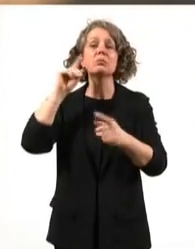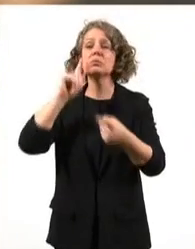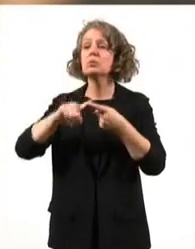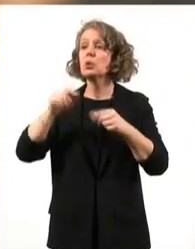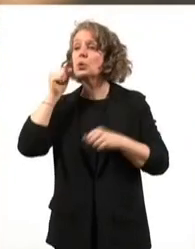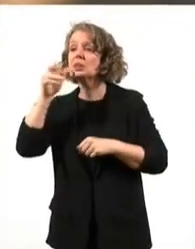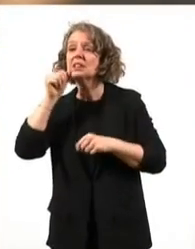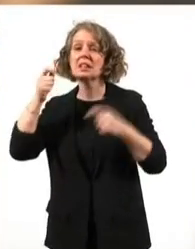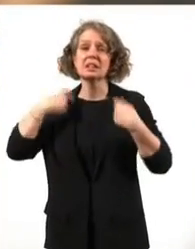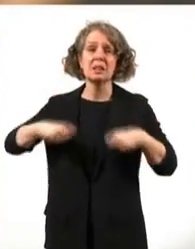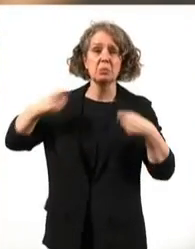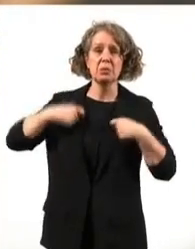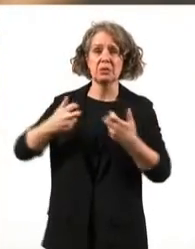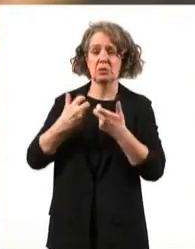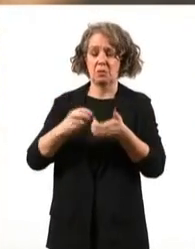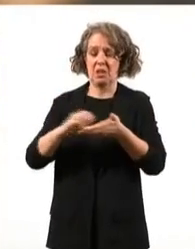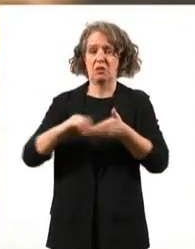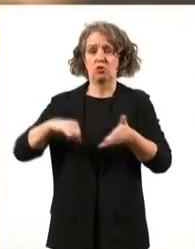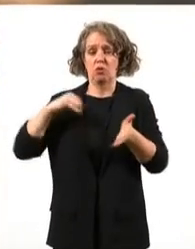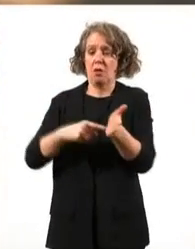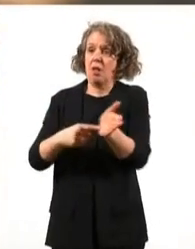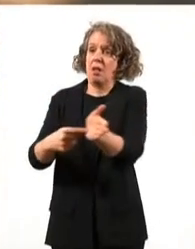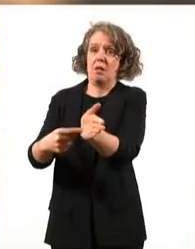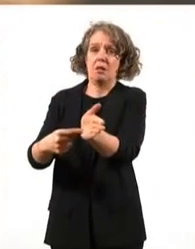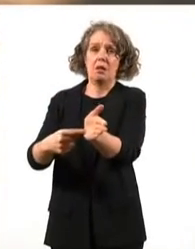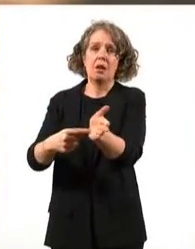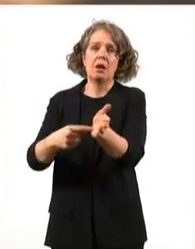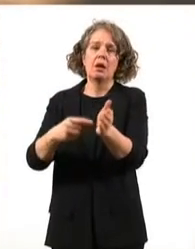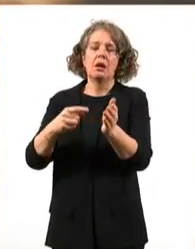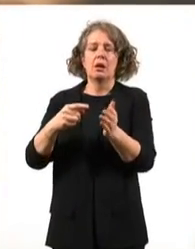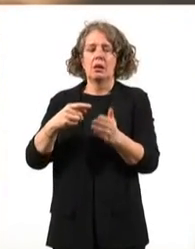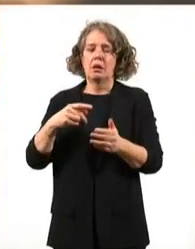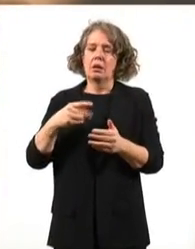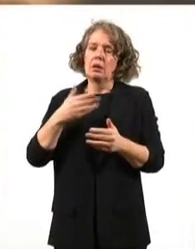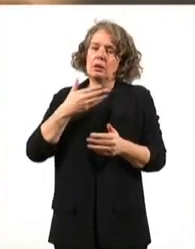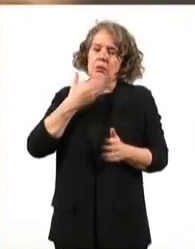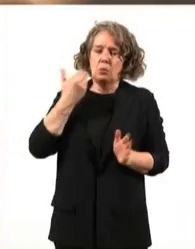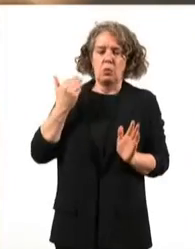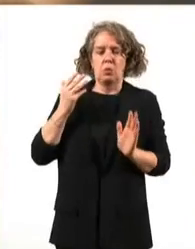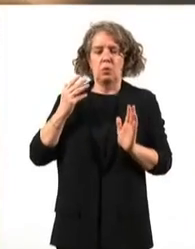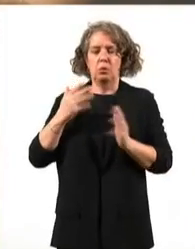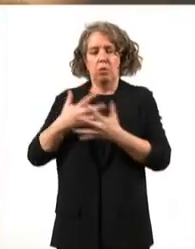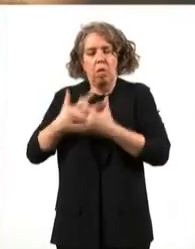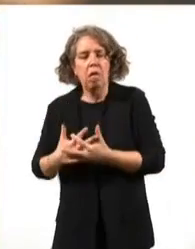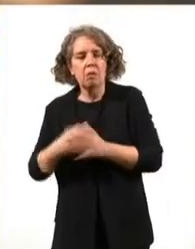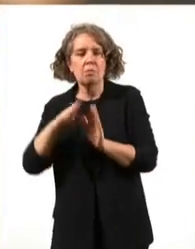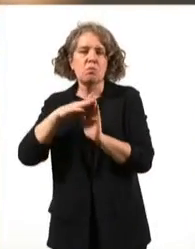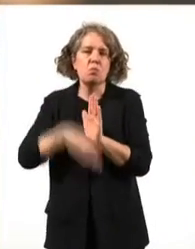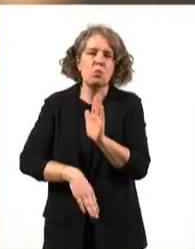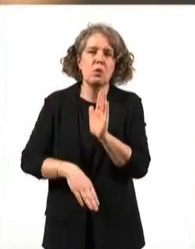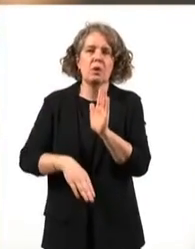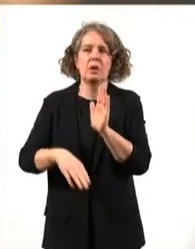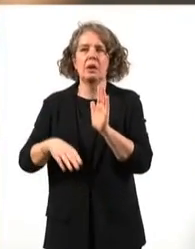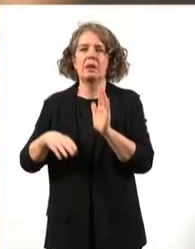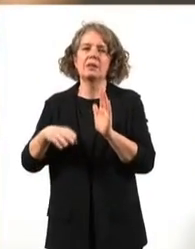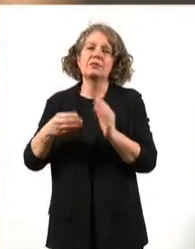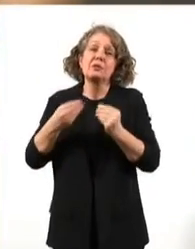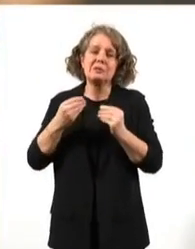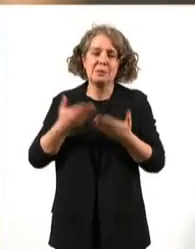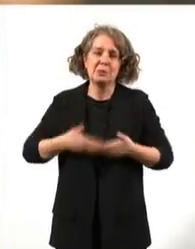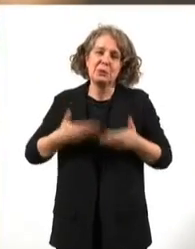quotidien, ben ça nous faciliterait, ça enlèverait déjà un poids et voilà, on aurait une situation plus